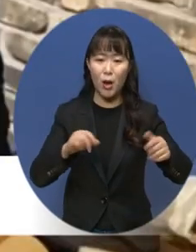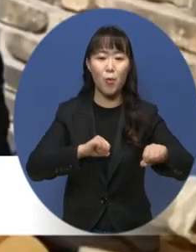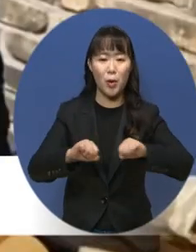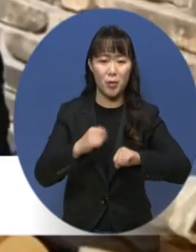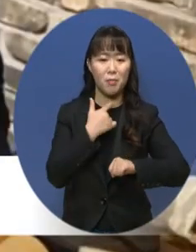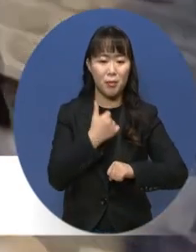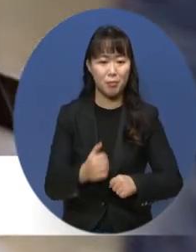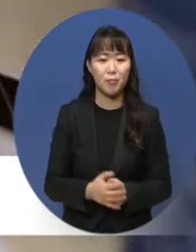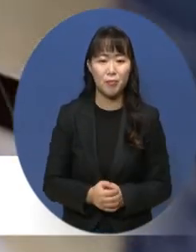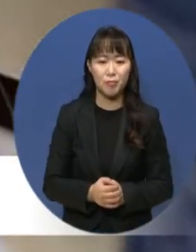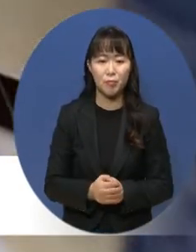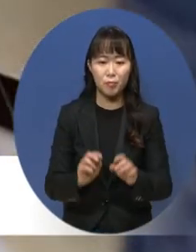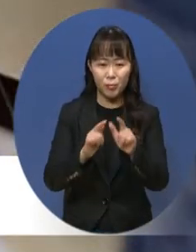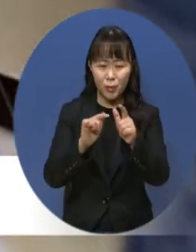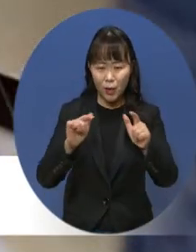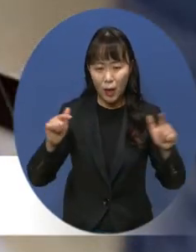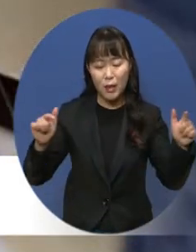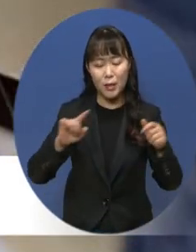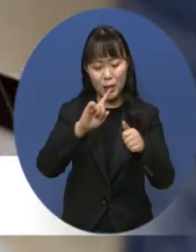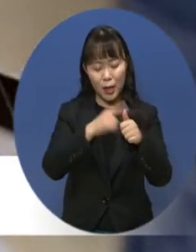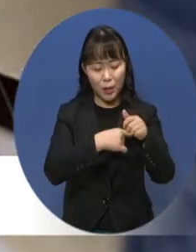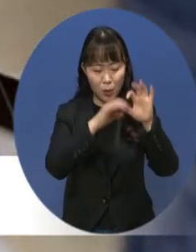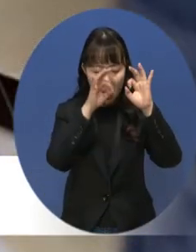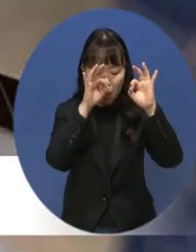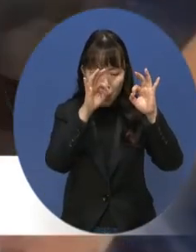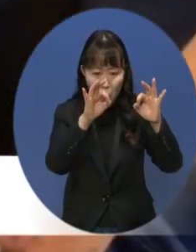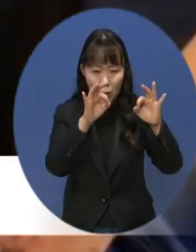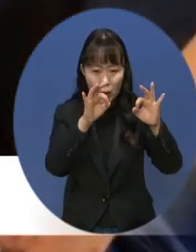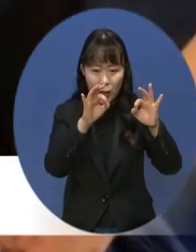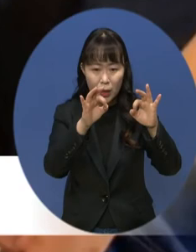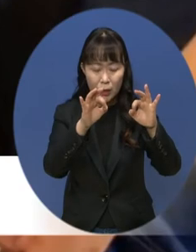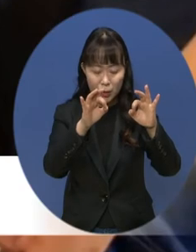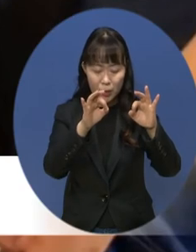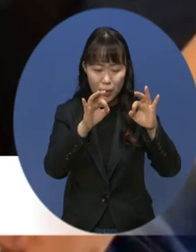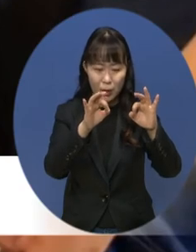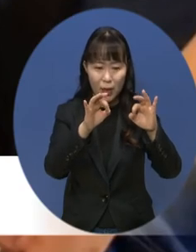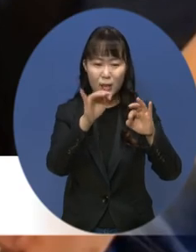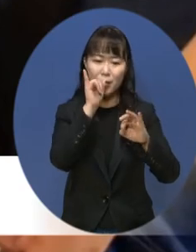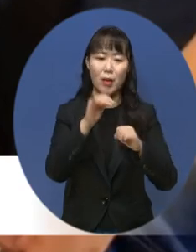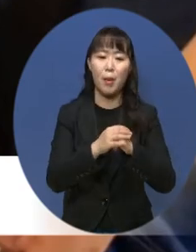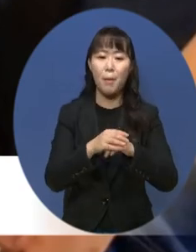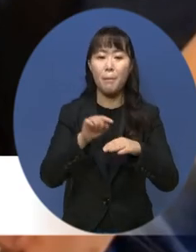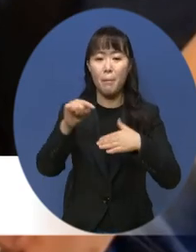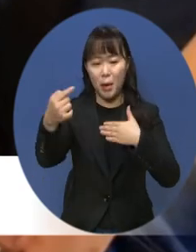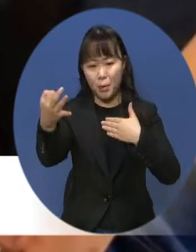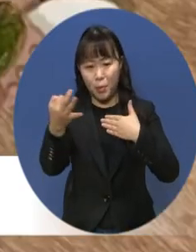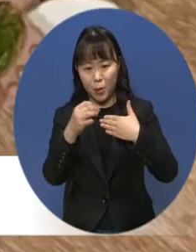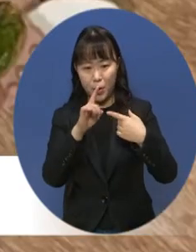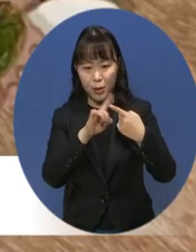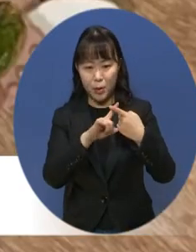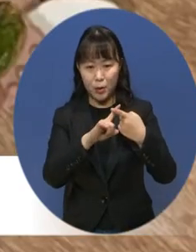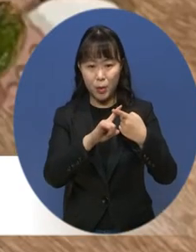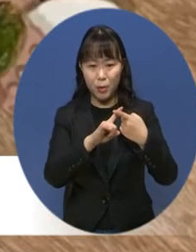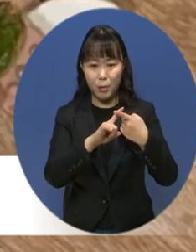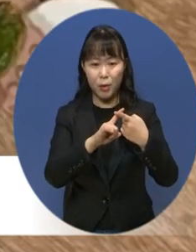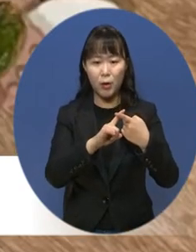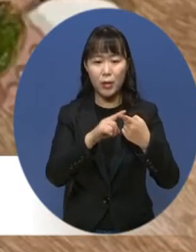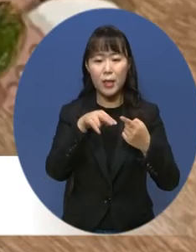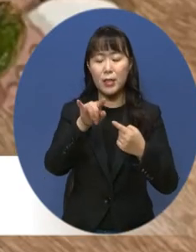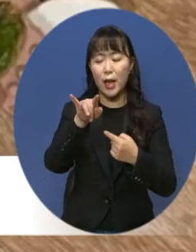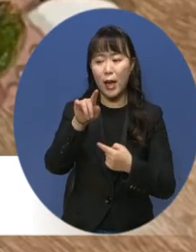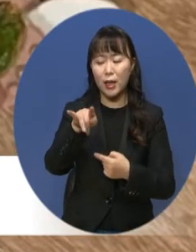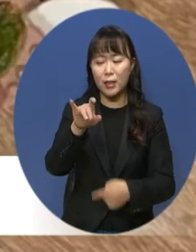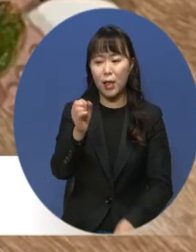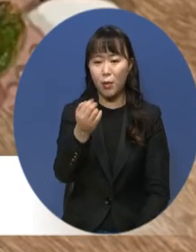했는데 되게 다양하게 자연을 바라보는 시각이 담겨 있어요. 밖에서 보이는 것을 표현하는 사생화적인 것도